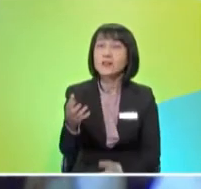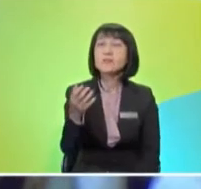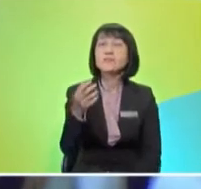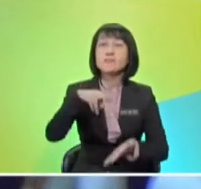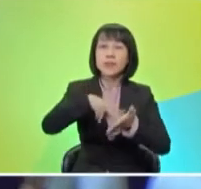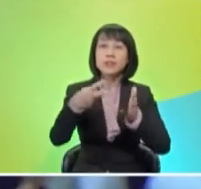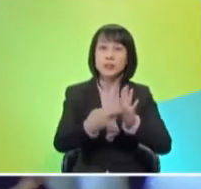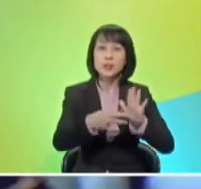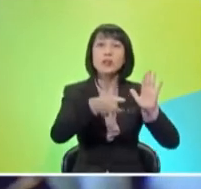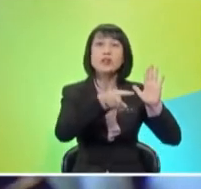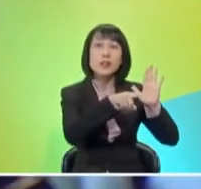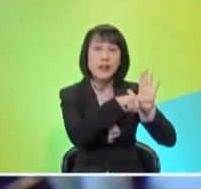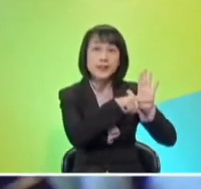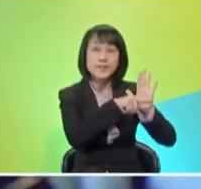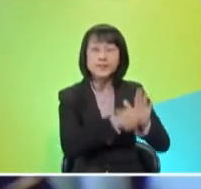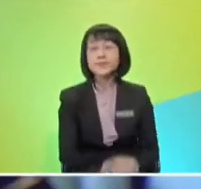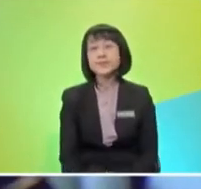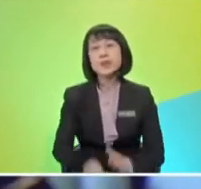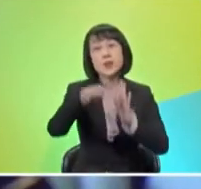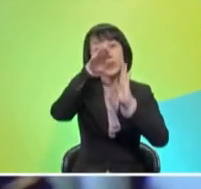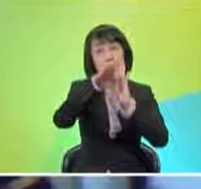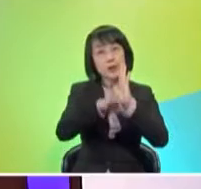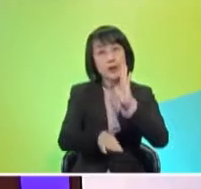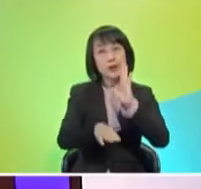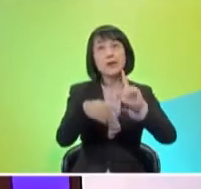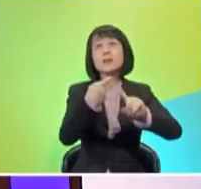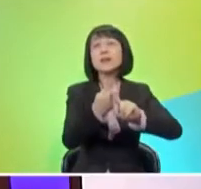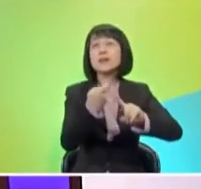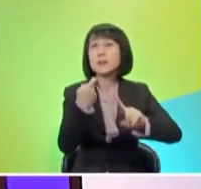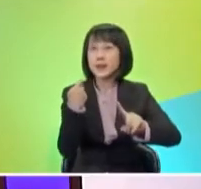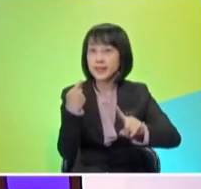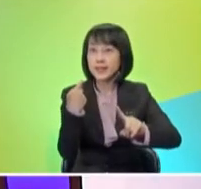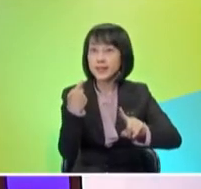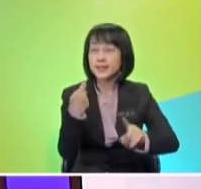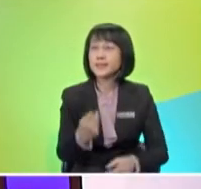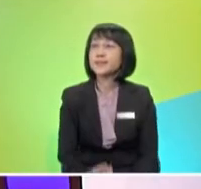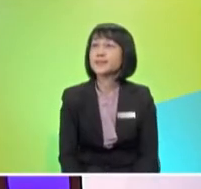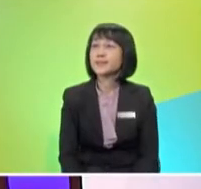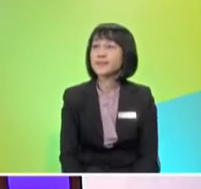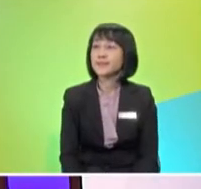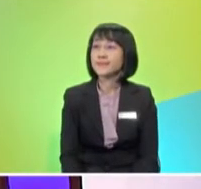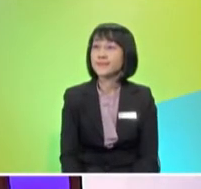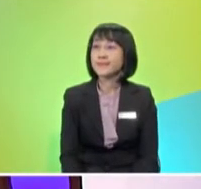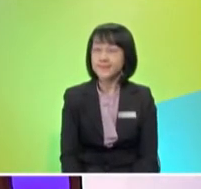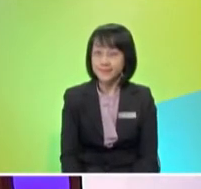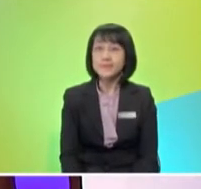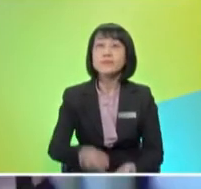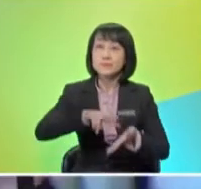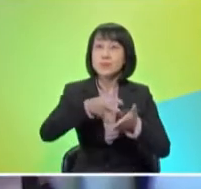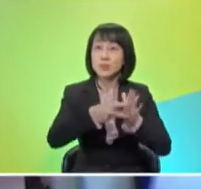selain daripada itu kurang daripada Oke ini pun